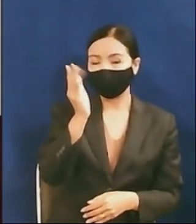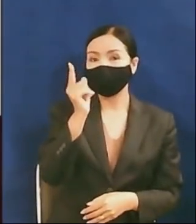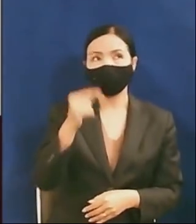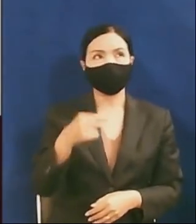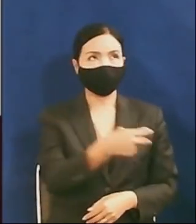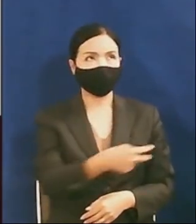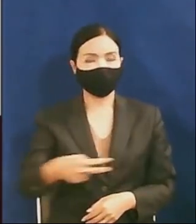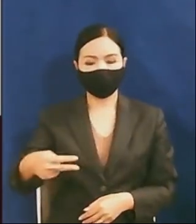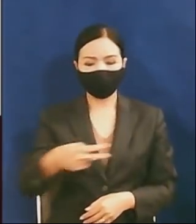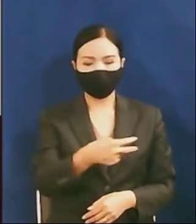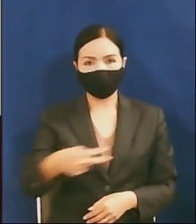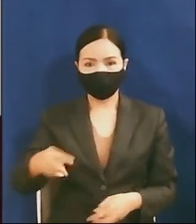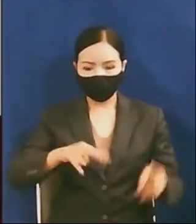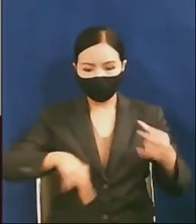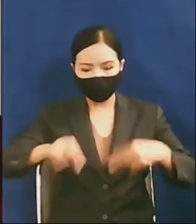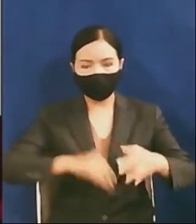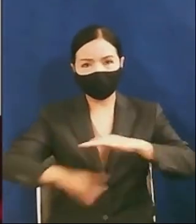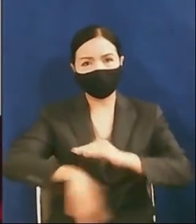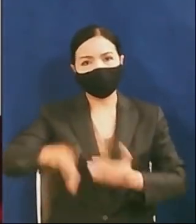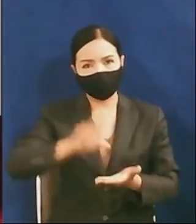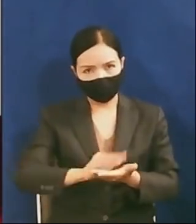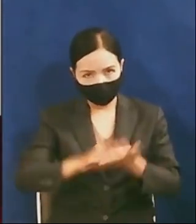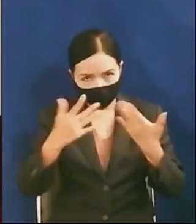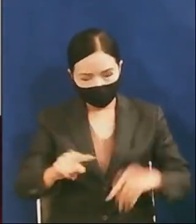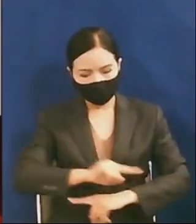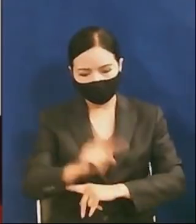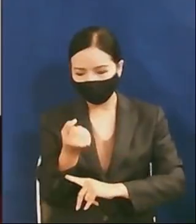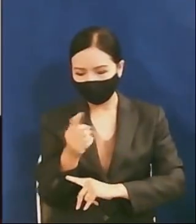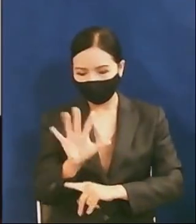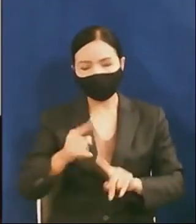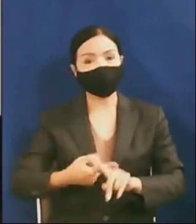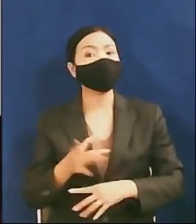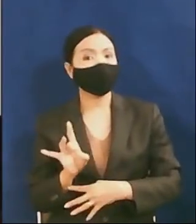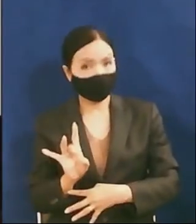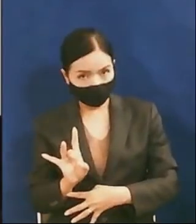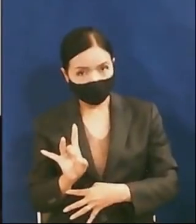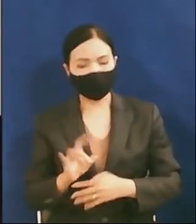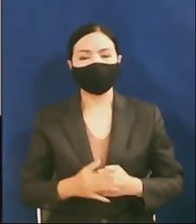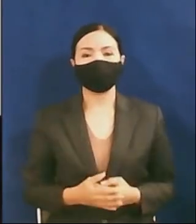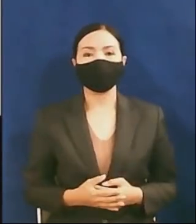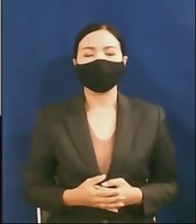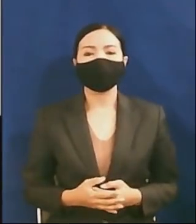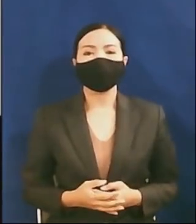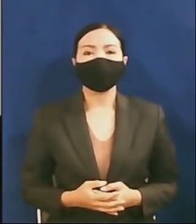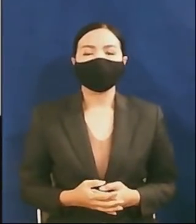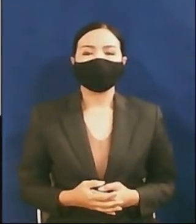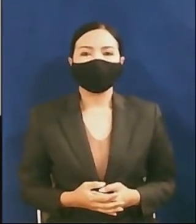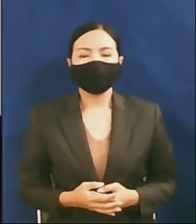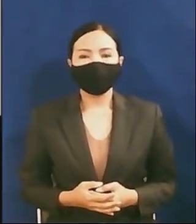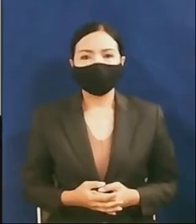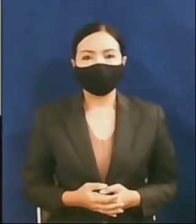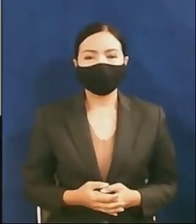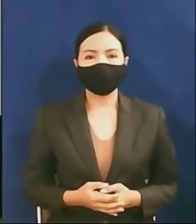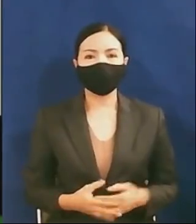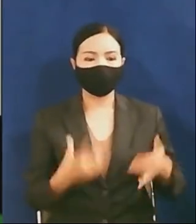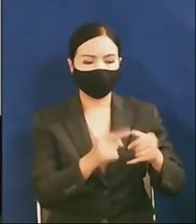วหนังสือข้างล่างบอกว่าตรวจสอบและปรับปรุงฐานข้อมูลเมื่อวันที่15สิงหาคมนะครับในส่วนของเข็ม